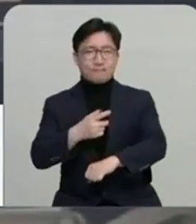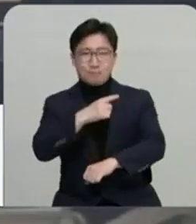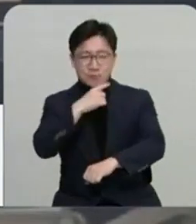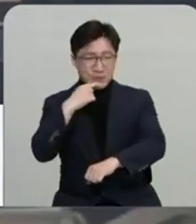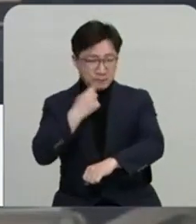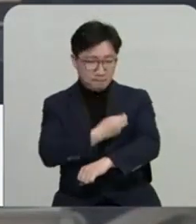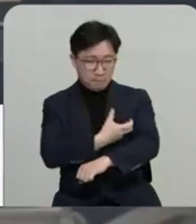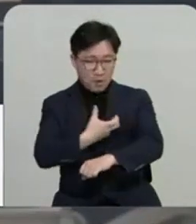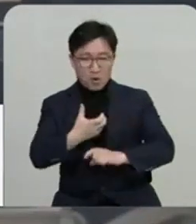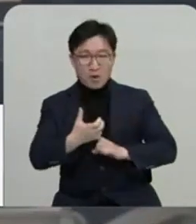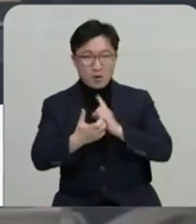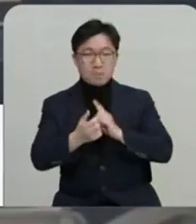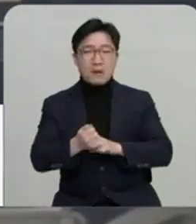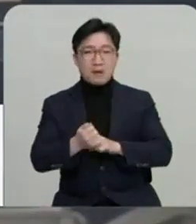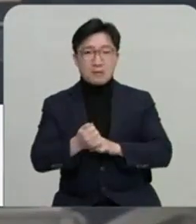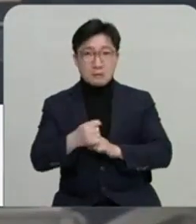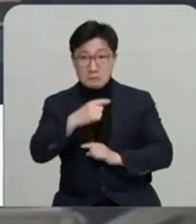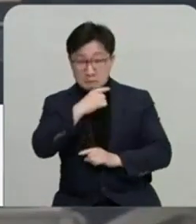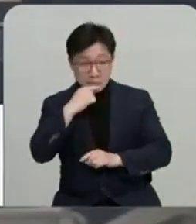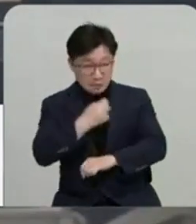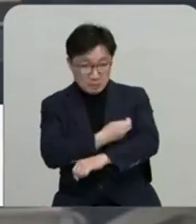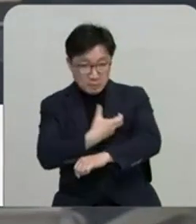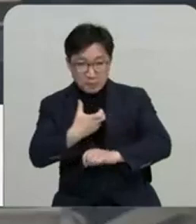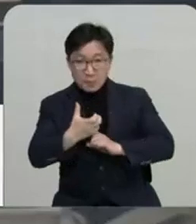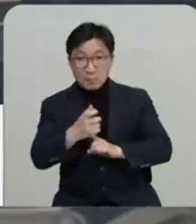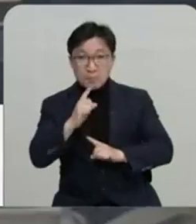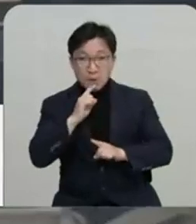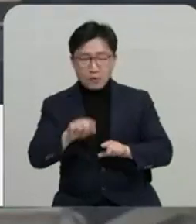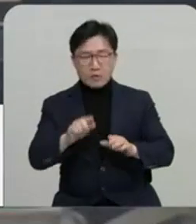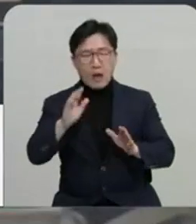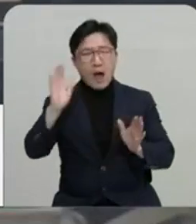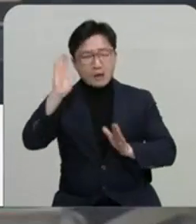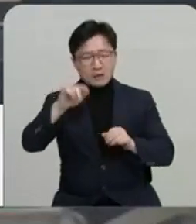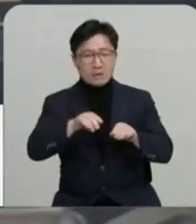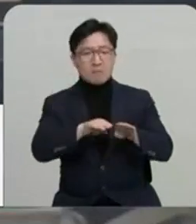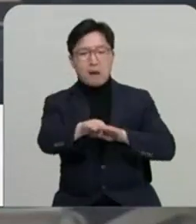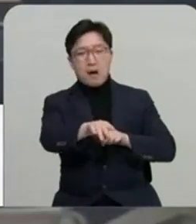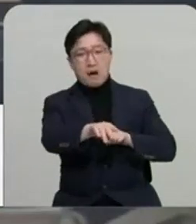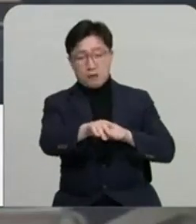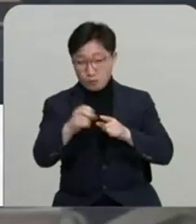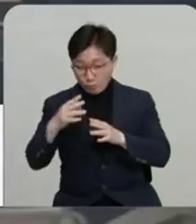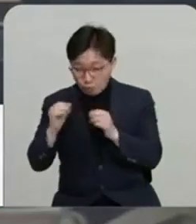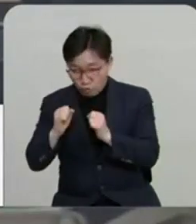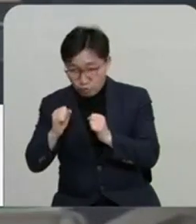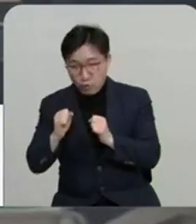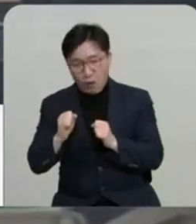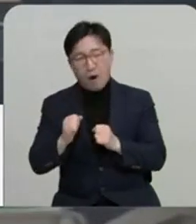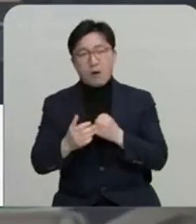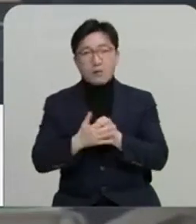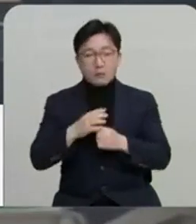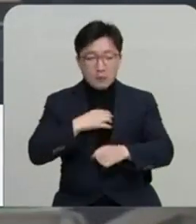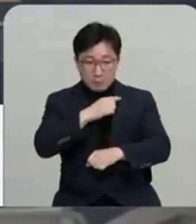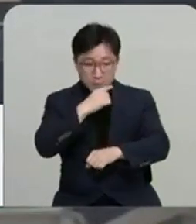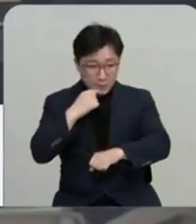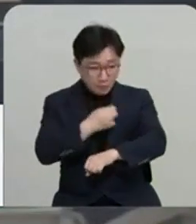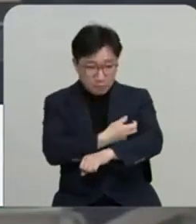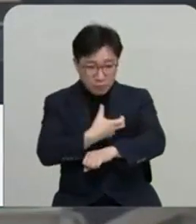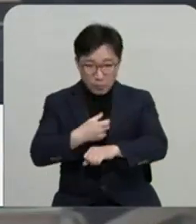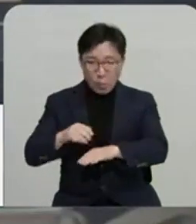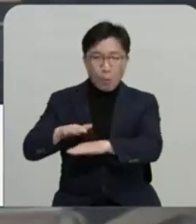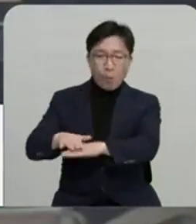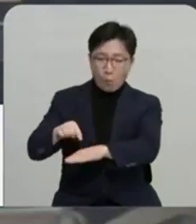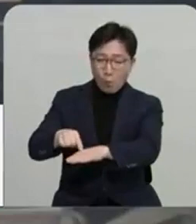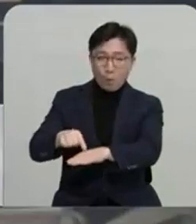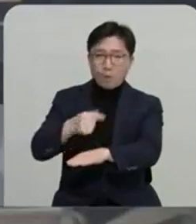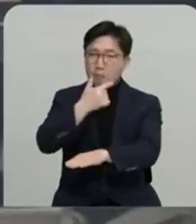집인데요. 단체 헌혈이 많은 학생들이 방학에 들어간 요즘 한파까지 겹치면서 지역 내 혈액 보유량이 빠르게 줄고